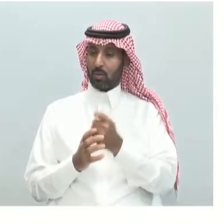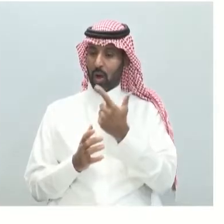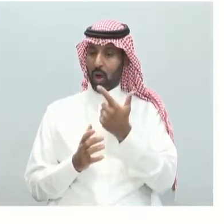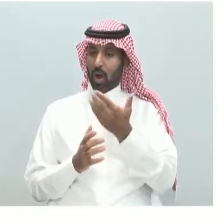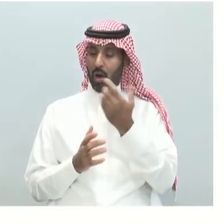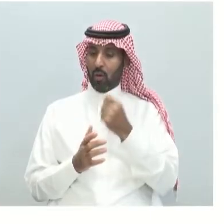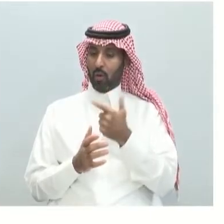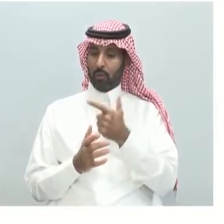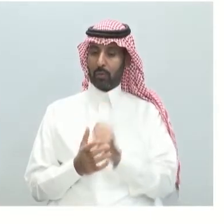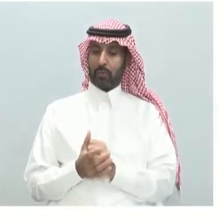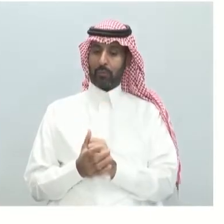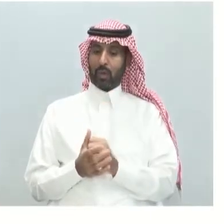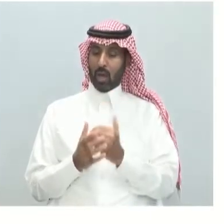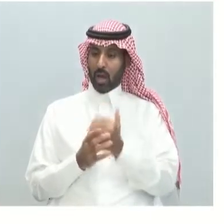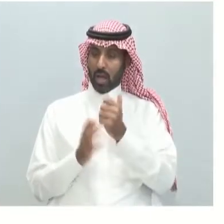قديره